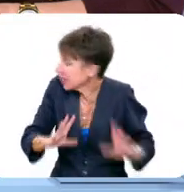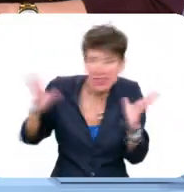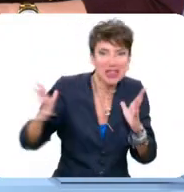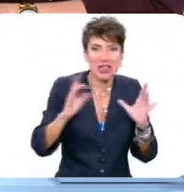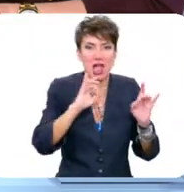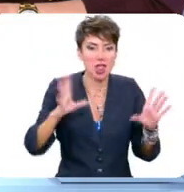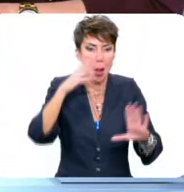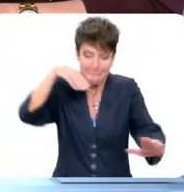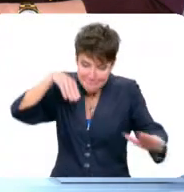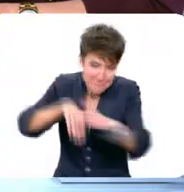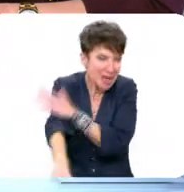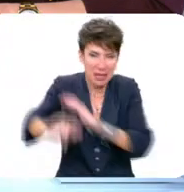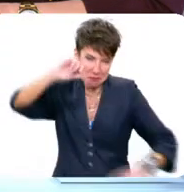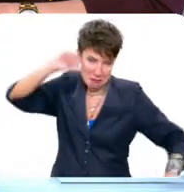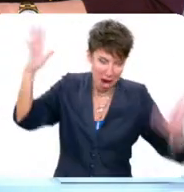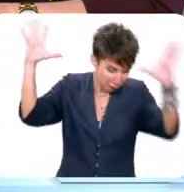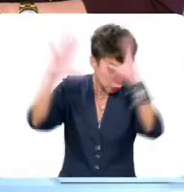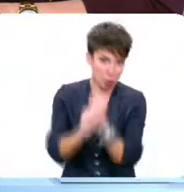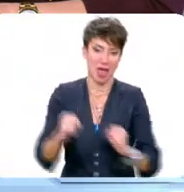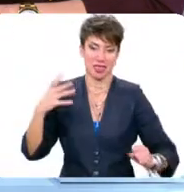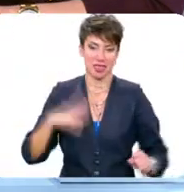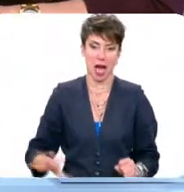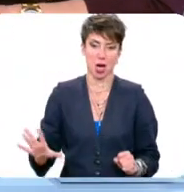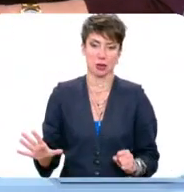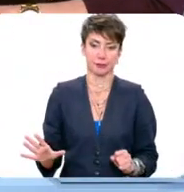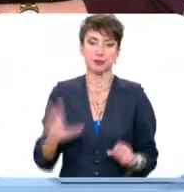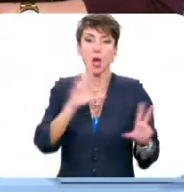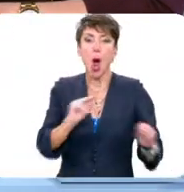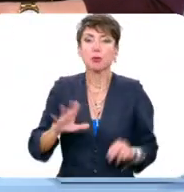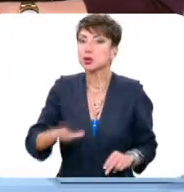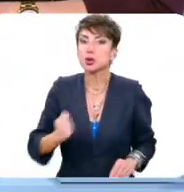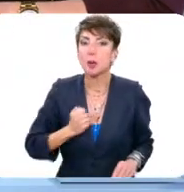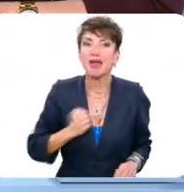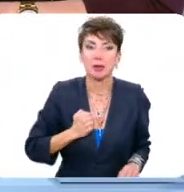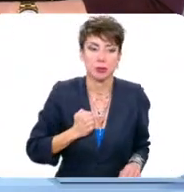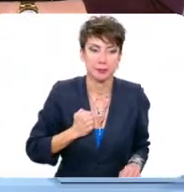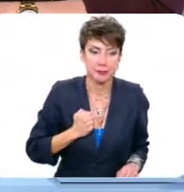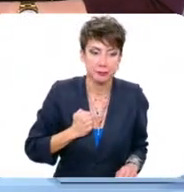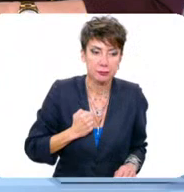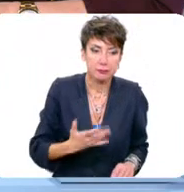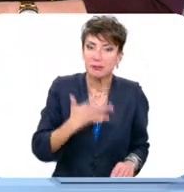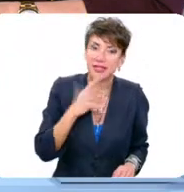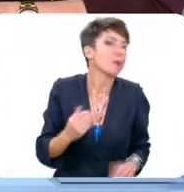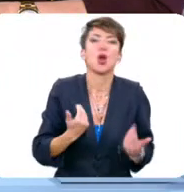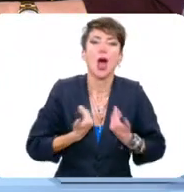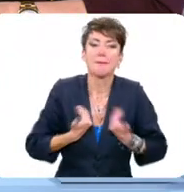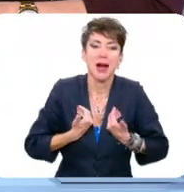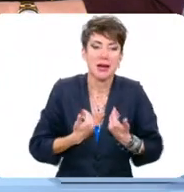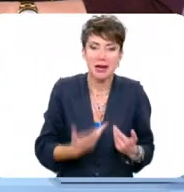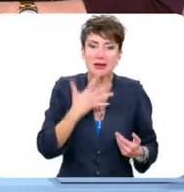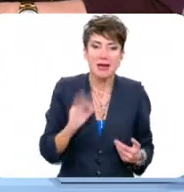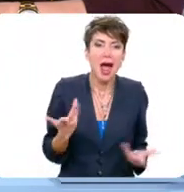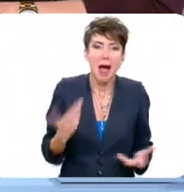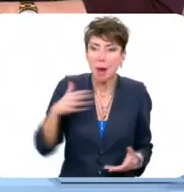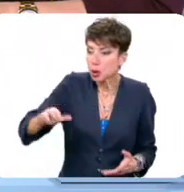ήλιο να μην έβγαινε. Θέλω να μου πείτε, γιατί αυτό το πράγμα σε μένα, ναι. Εμένα πήγε να σκοτώσει το δικό μου το